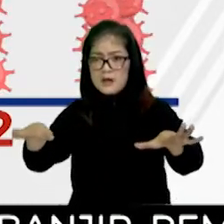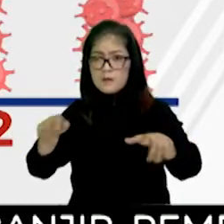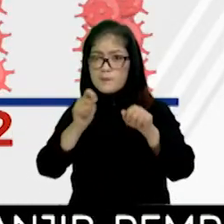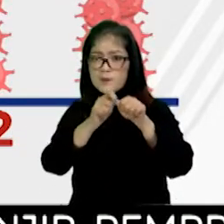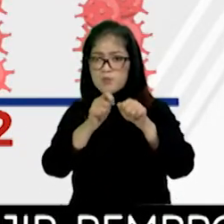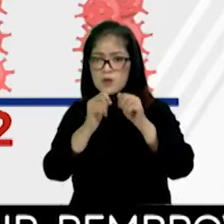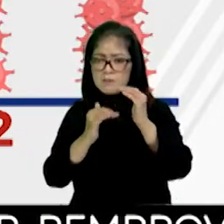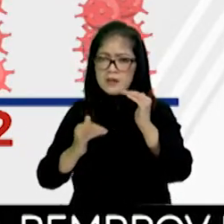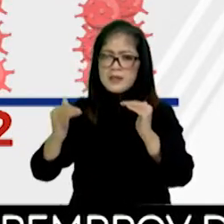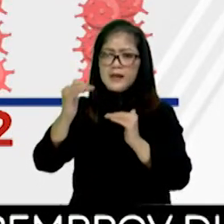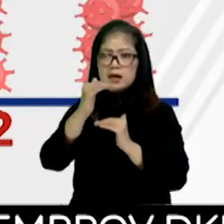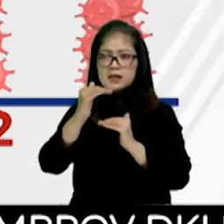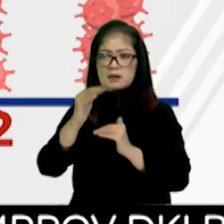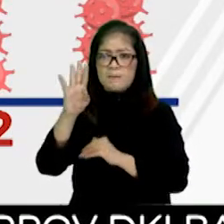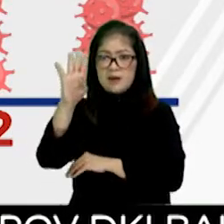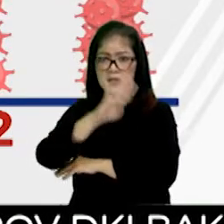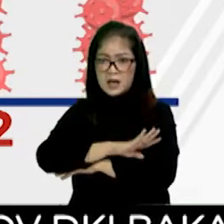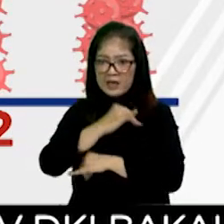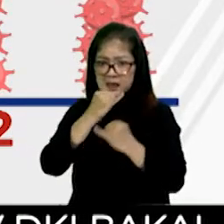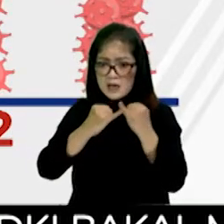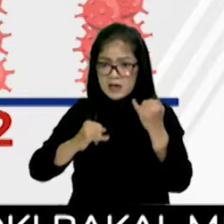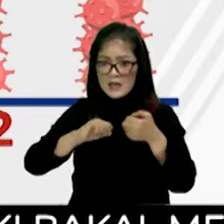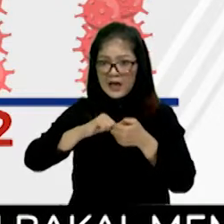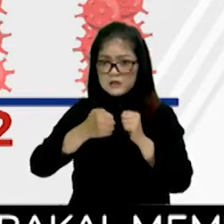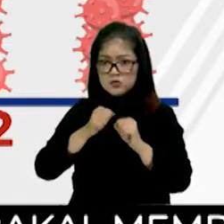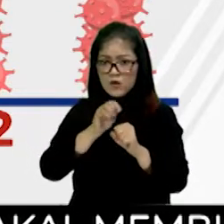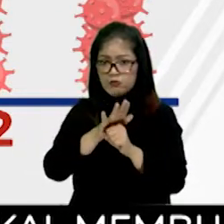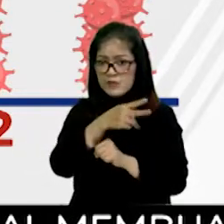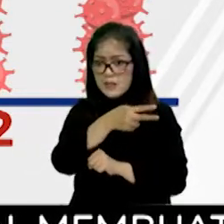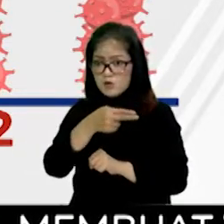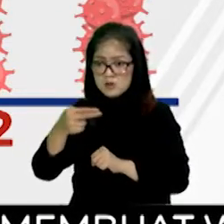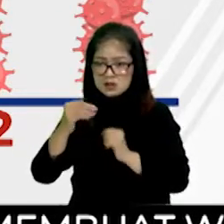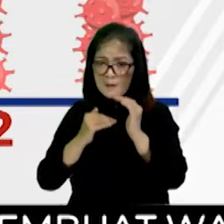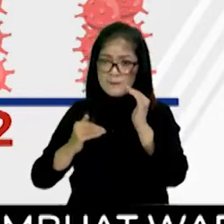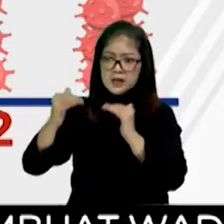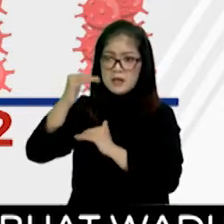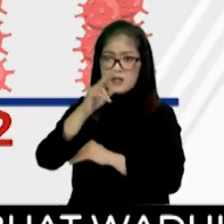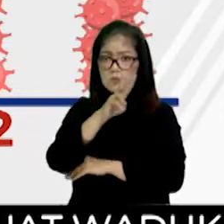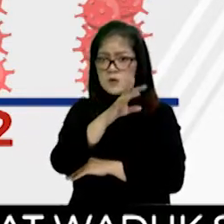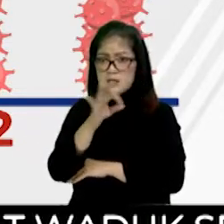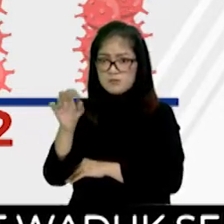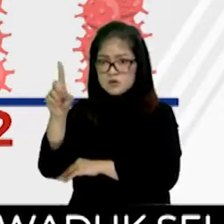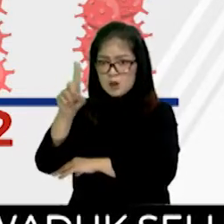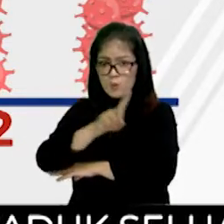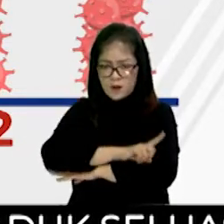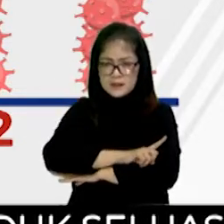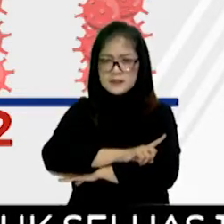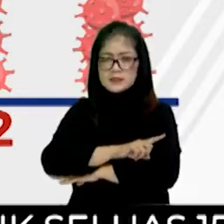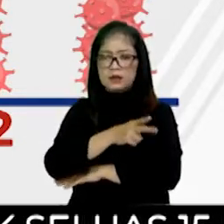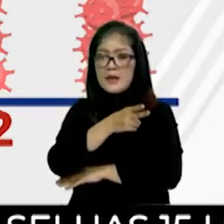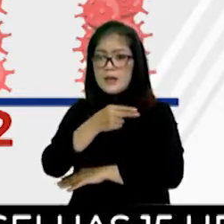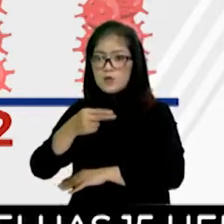air. Dalam 4 hari terakhir, kasus corona di Indonesia selalu menembus 2.000 kasus. Indonesia mencatatkan hampir 3.000 kasus